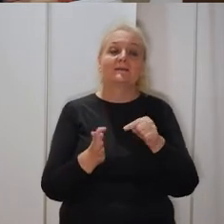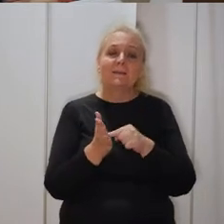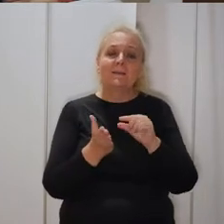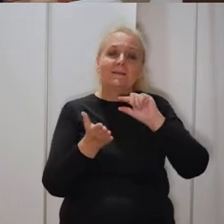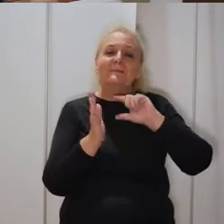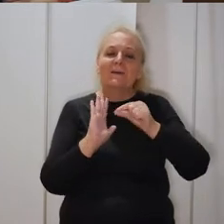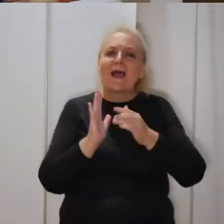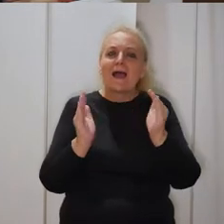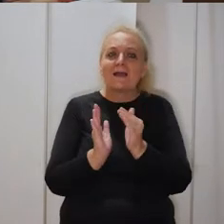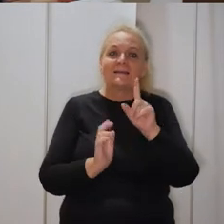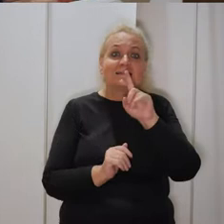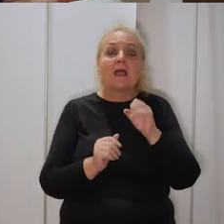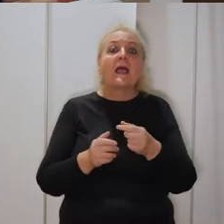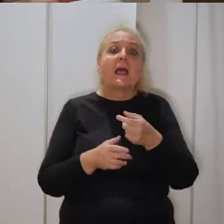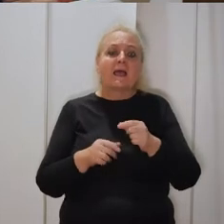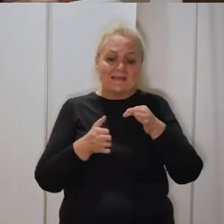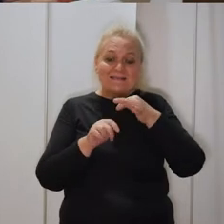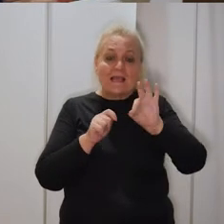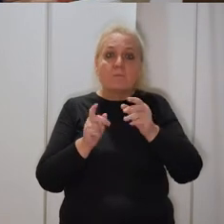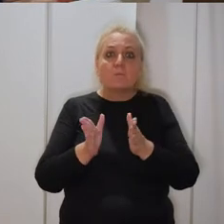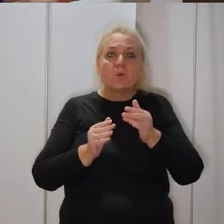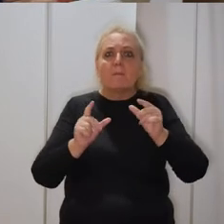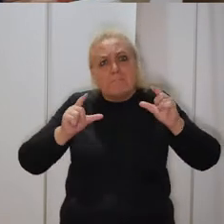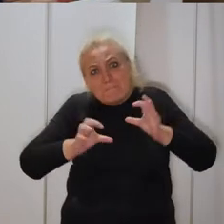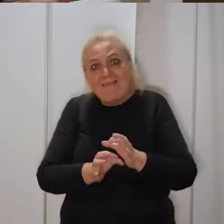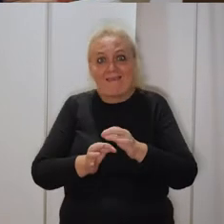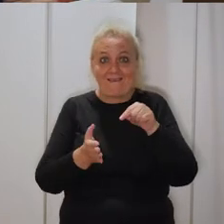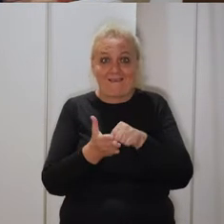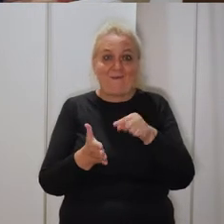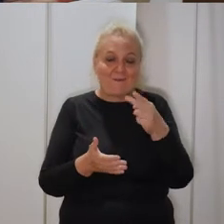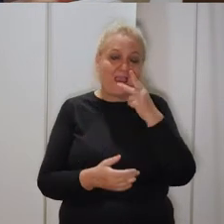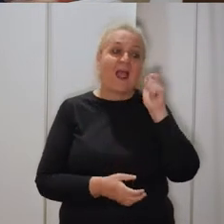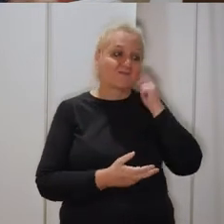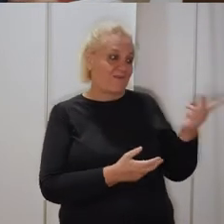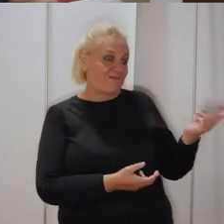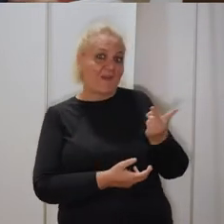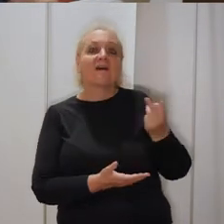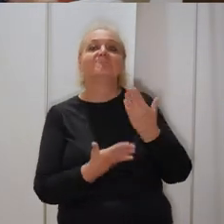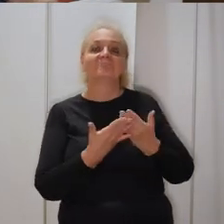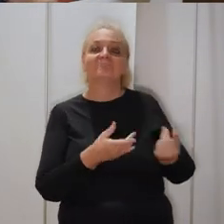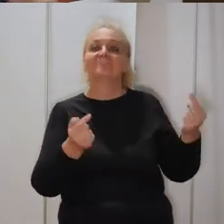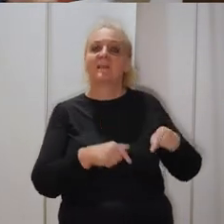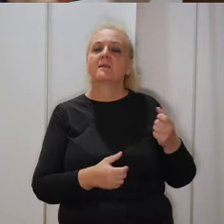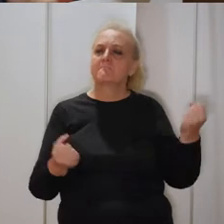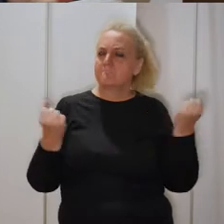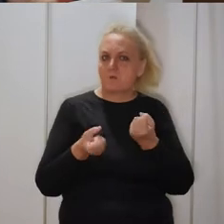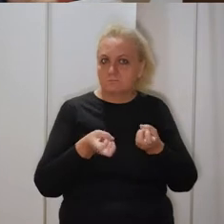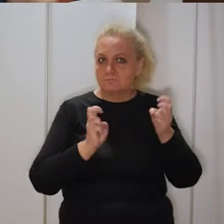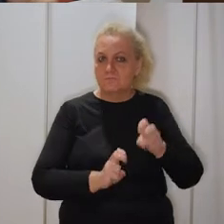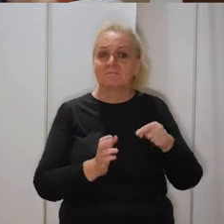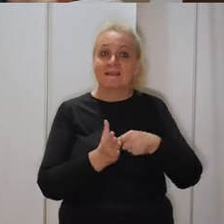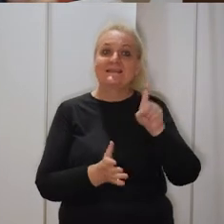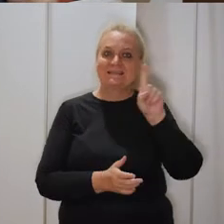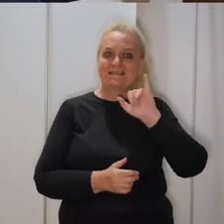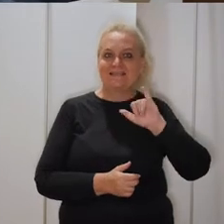który jest mniejszy niż pudełko od zapałek. A dziewczyny są tutaj z nami dlatego, że obydwie bardzo intensywnie tworzą polską scenę